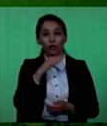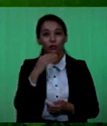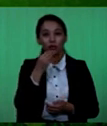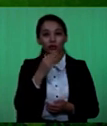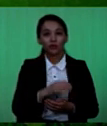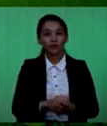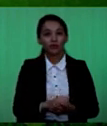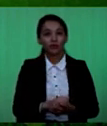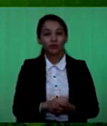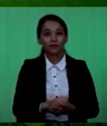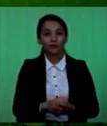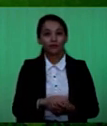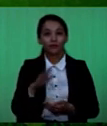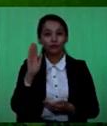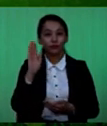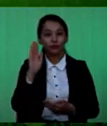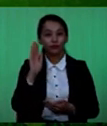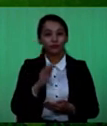qilish,